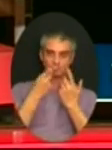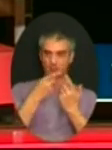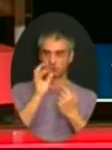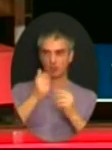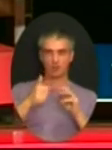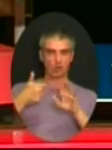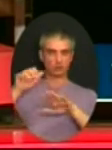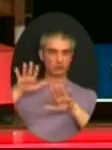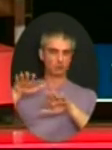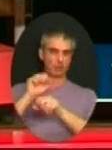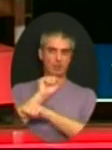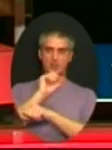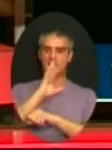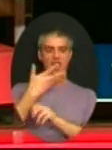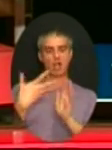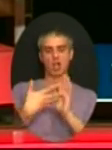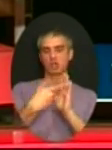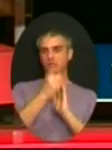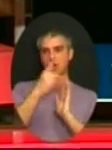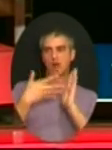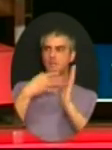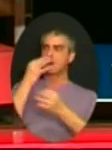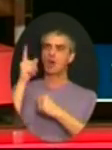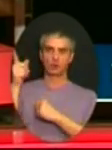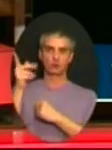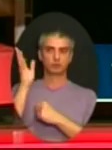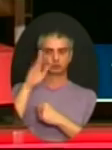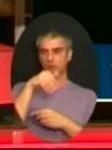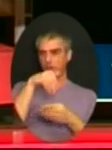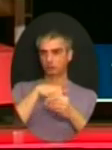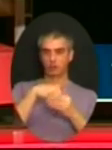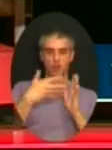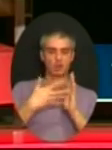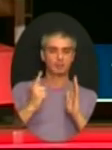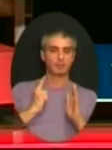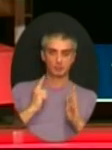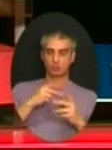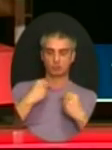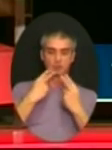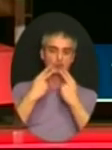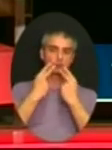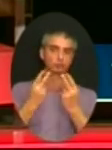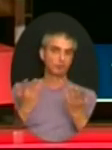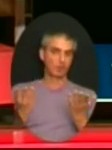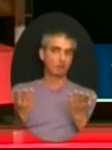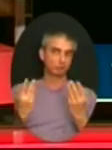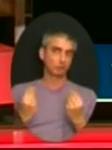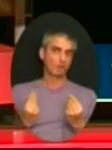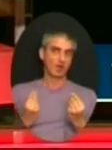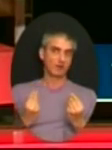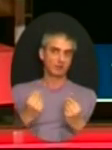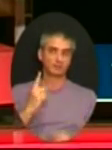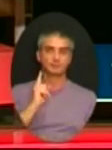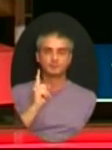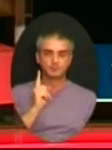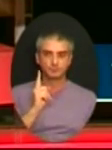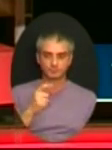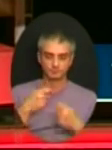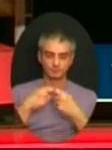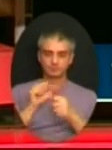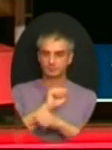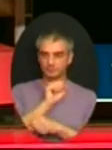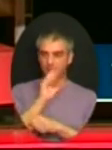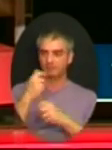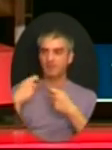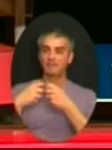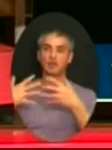של ראש הממשלה, שאיך החוקרים יכולים לחקור אותו, כשיש מאחוריהם חוקרים פרטיים, הוא דווקא נתן לזה תשובה לא רעה, אבל חברי האופוזיציה